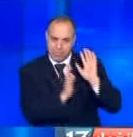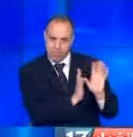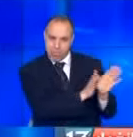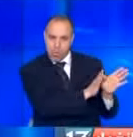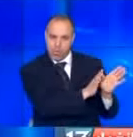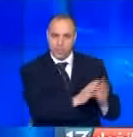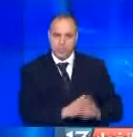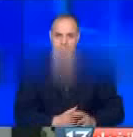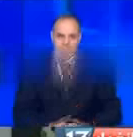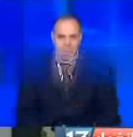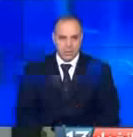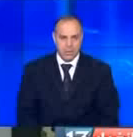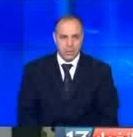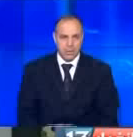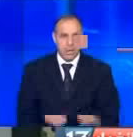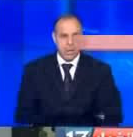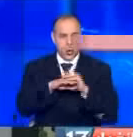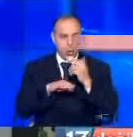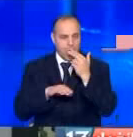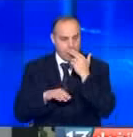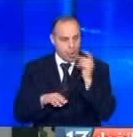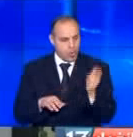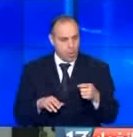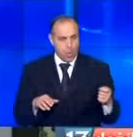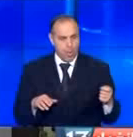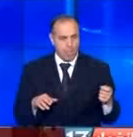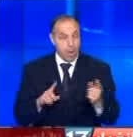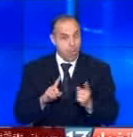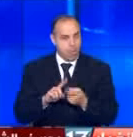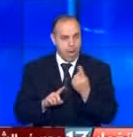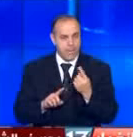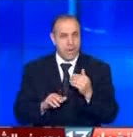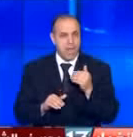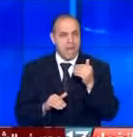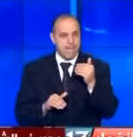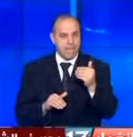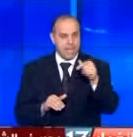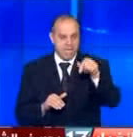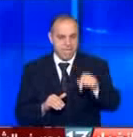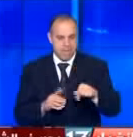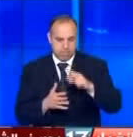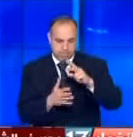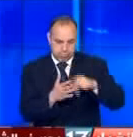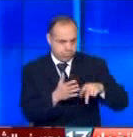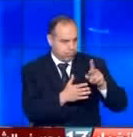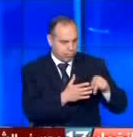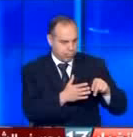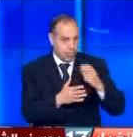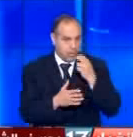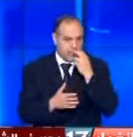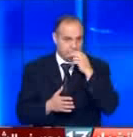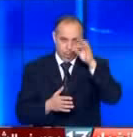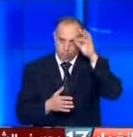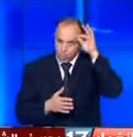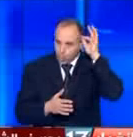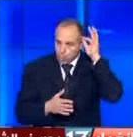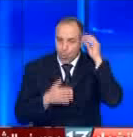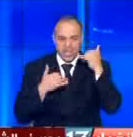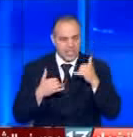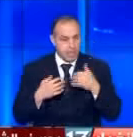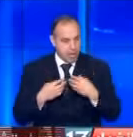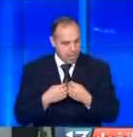أمنية بين تونس والجزائر، ولو أنا ديما نقول أنه تونس والجزائر بدون اتفاقية كان هناك